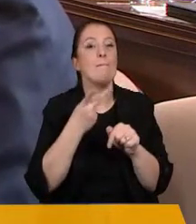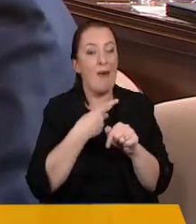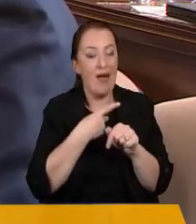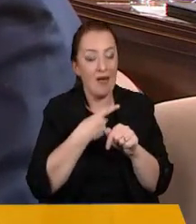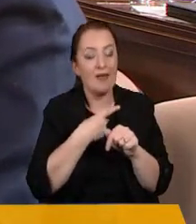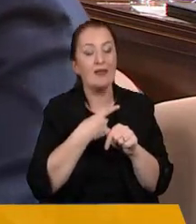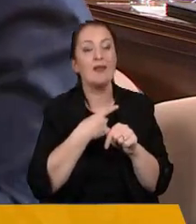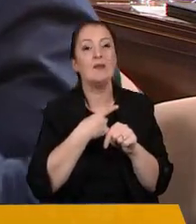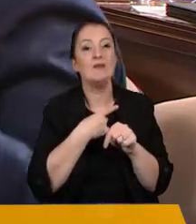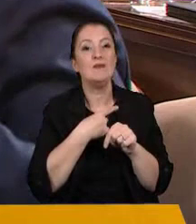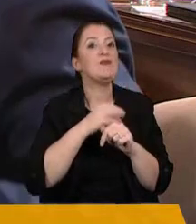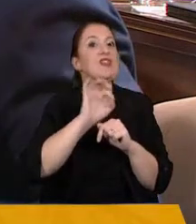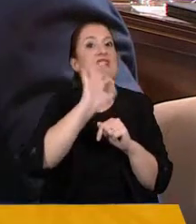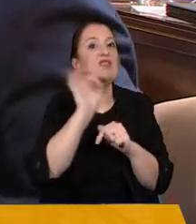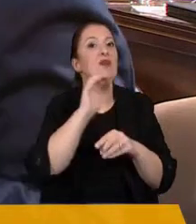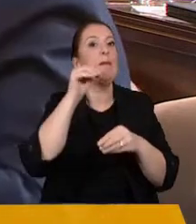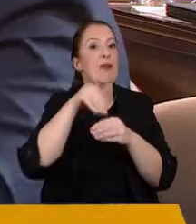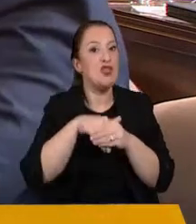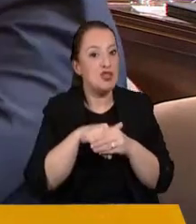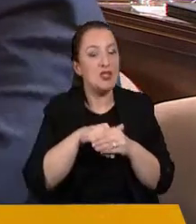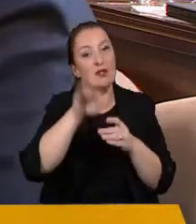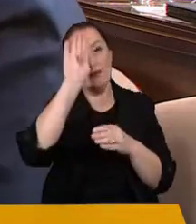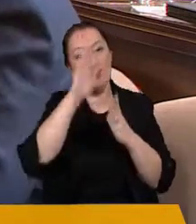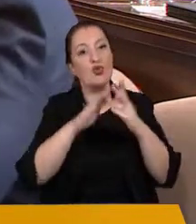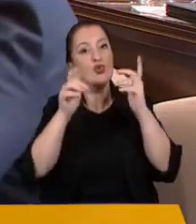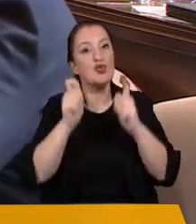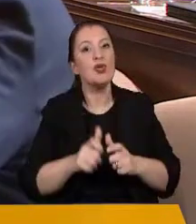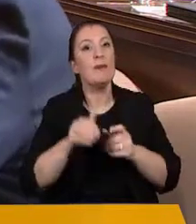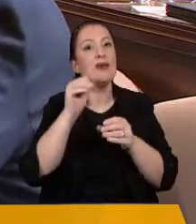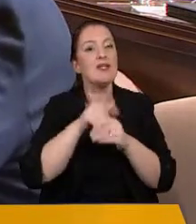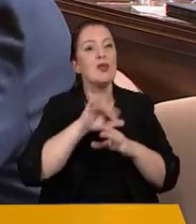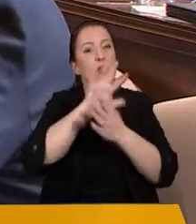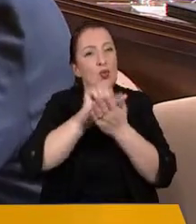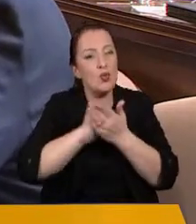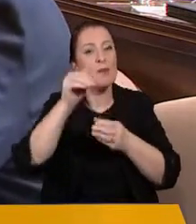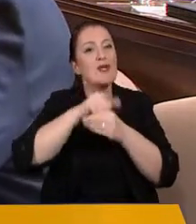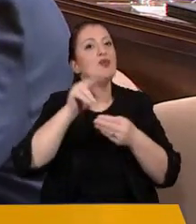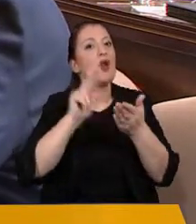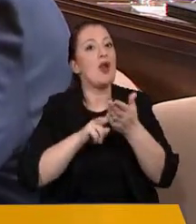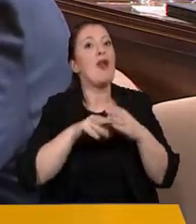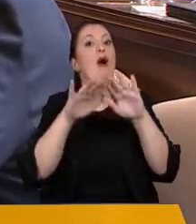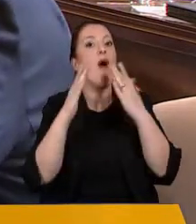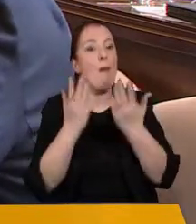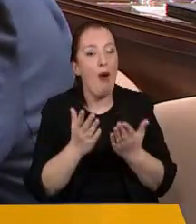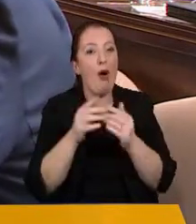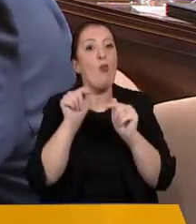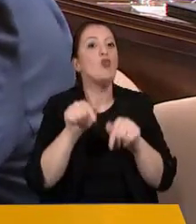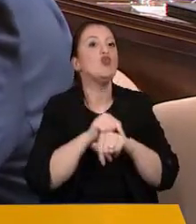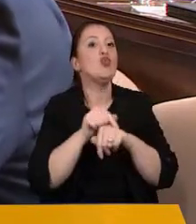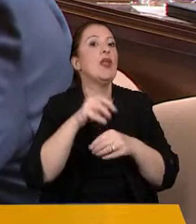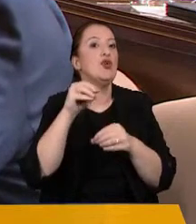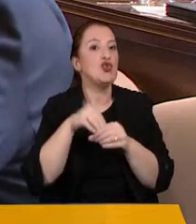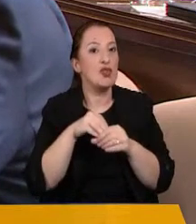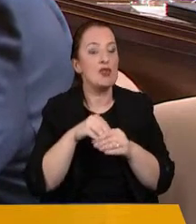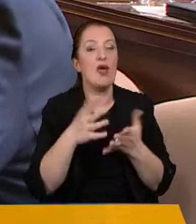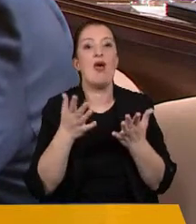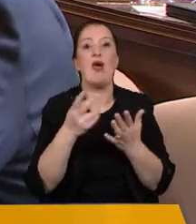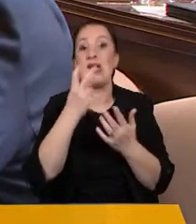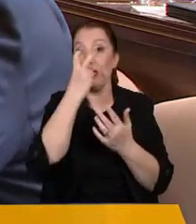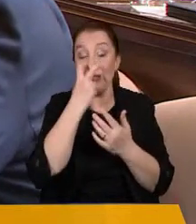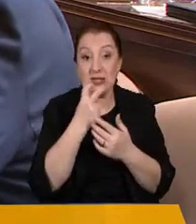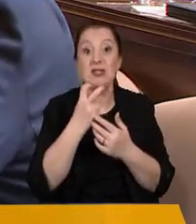hasreten Silivri Meclisi'ne, İstanbul Büyükşehir Meclisi'ndeki tüm meclis üyelerine, ama bu süreçte